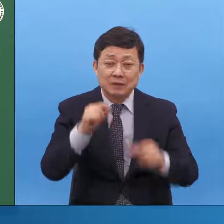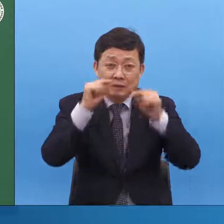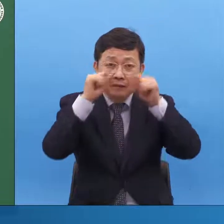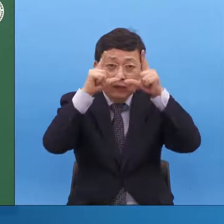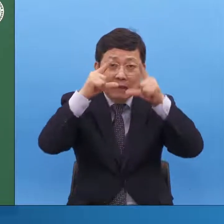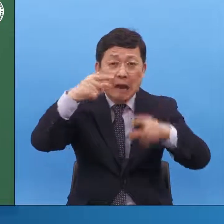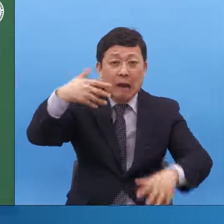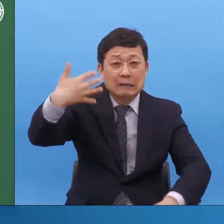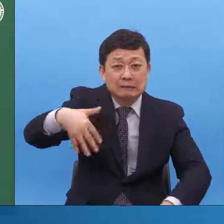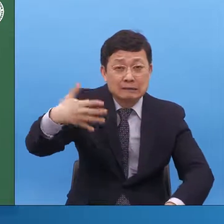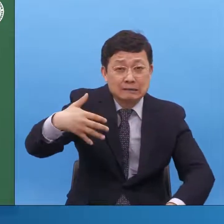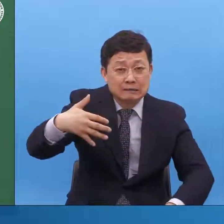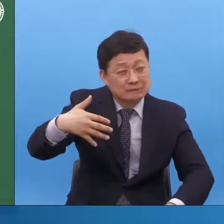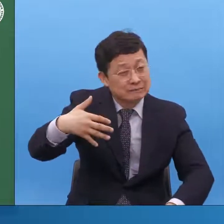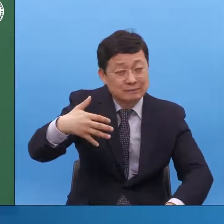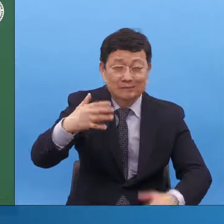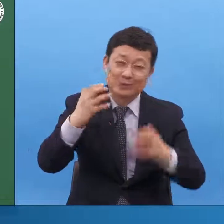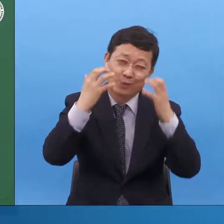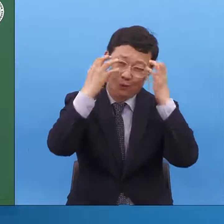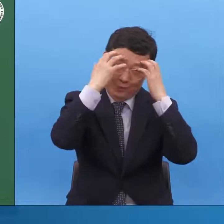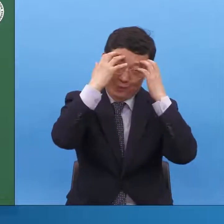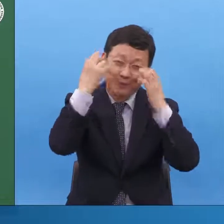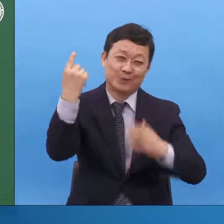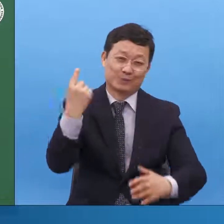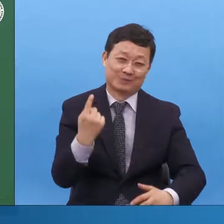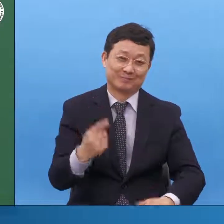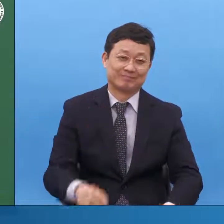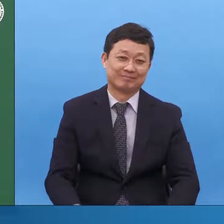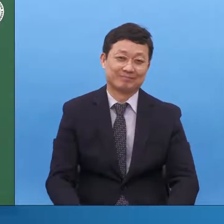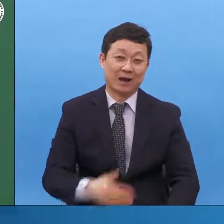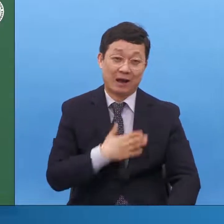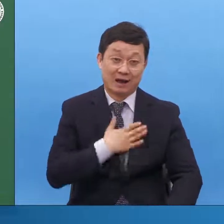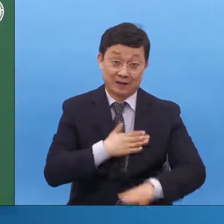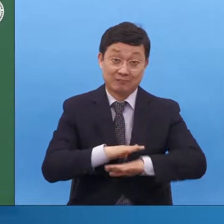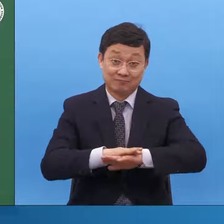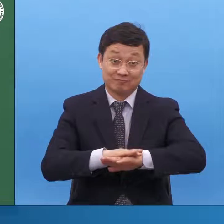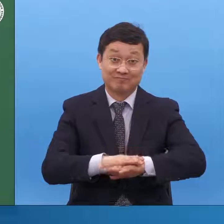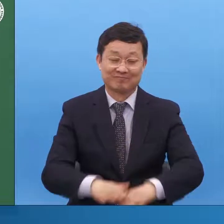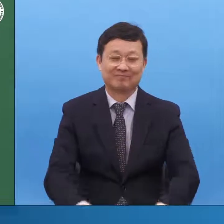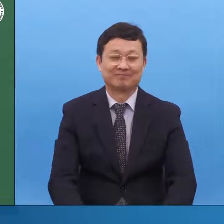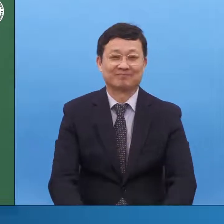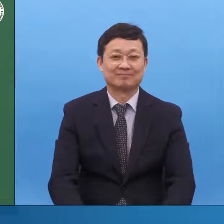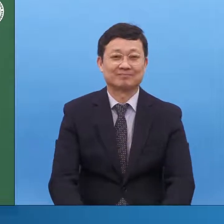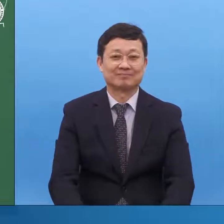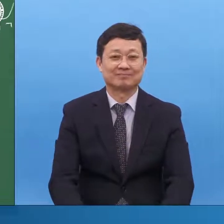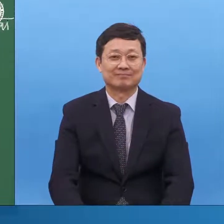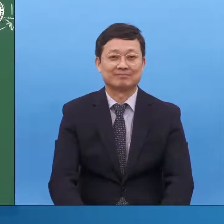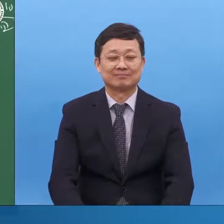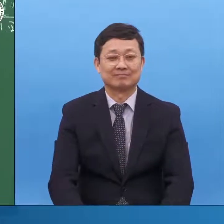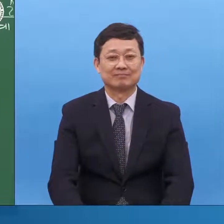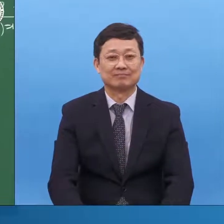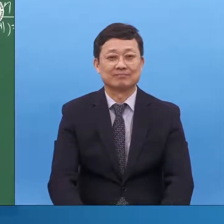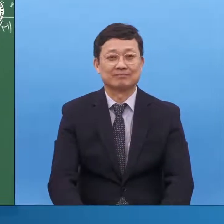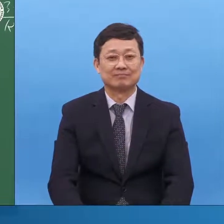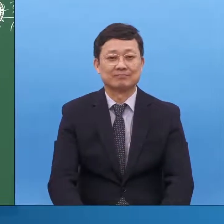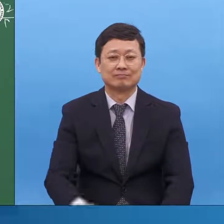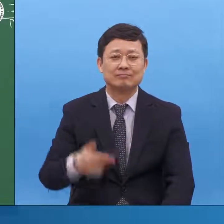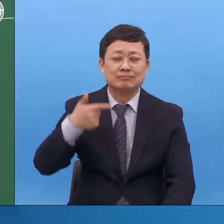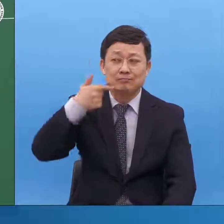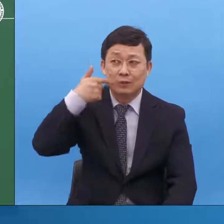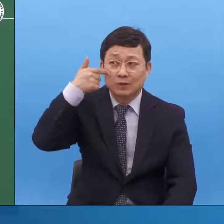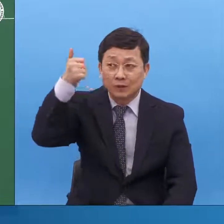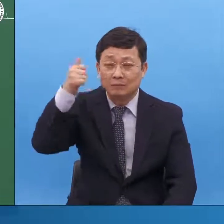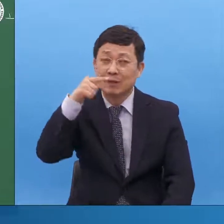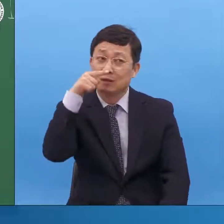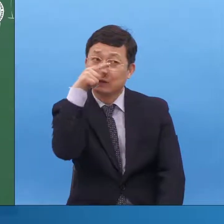겁니다. And your suffering won't end until you finally 그렇게 realize. 알고 계시면 돼요. So that's what you need to know. 목사님들은 이거 깨닫는